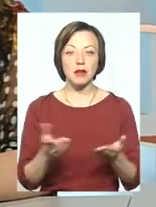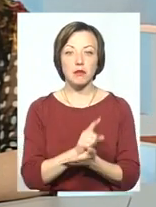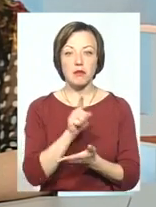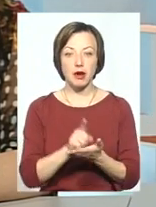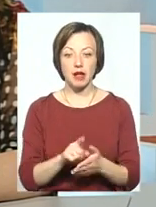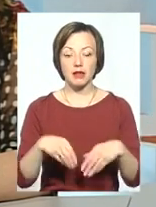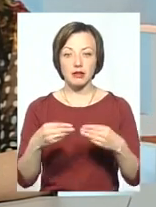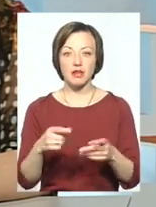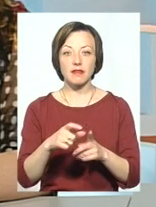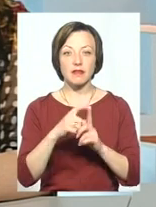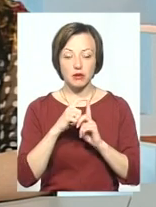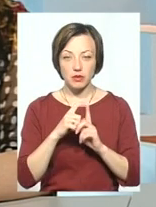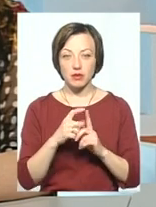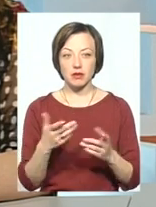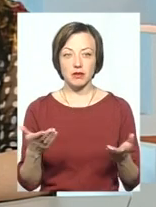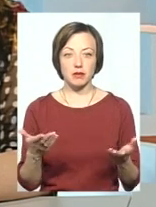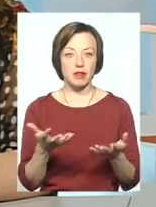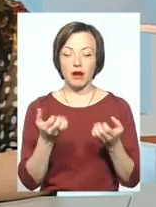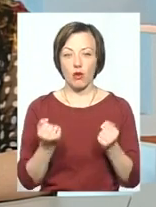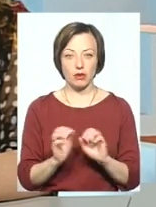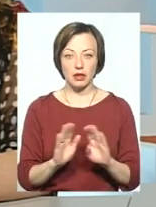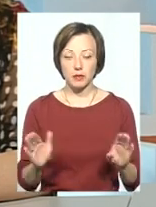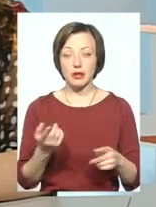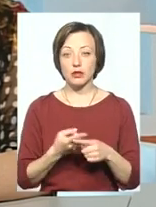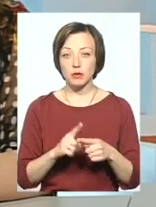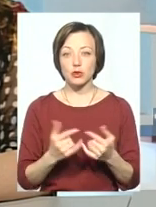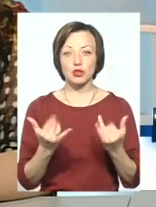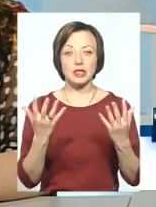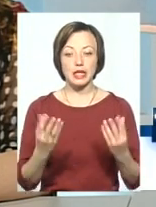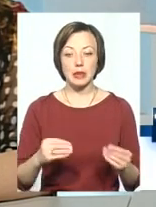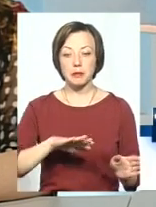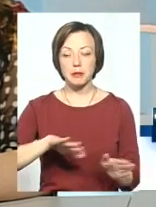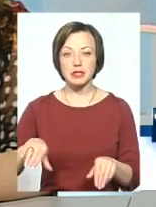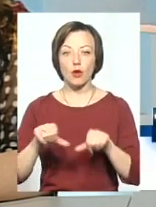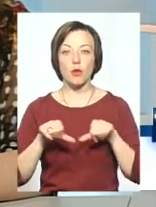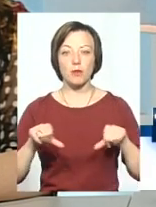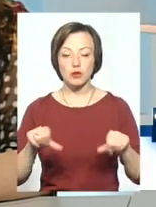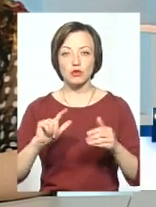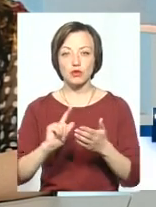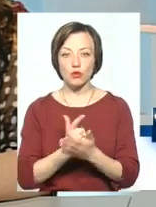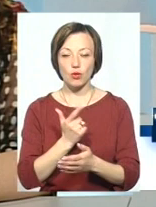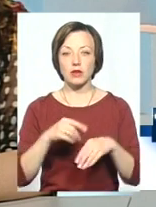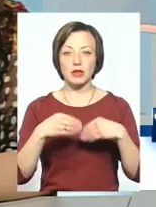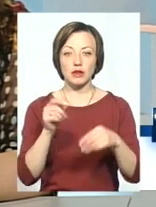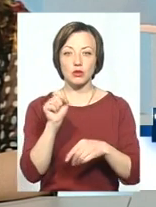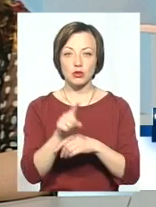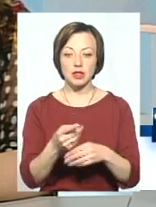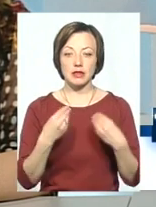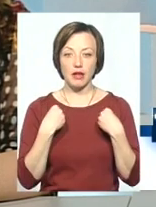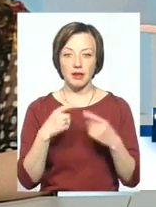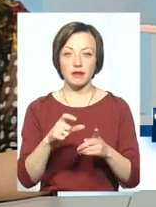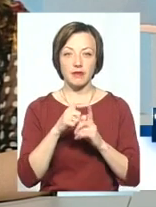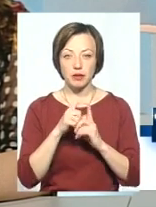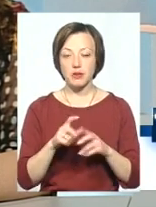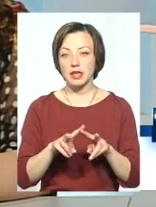мали дати відповідь, але відповіді ми не отримали. Тому на сьогоднішній день після комісії, засідання ми знову доручили: "Дайте відповідь". Так